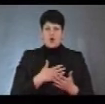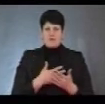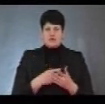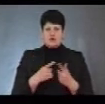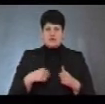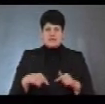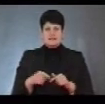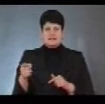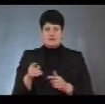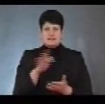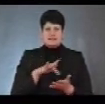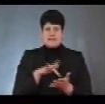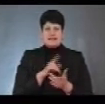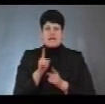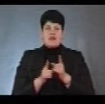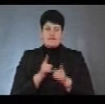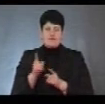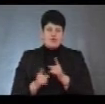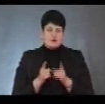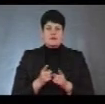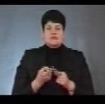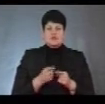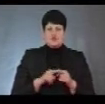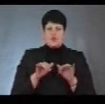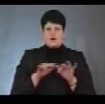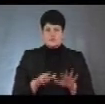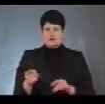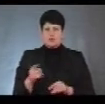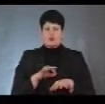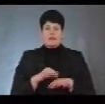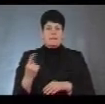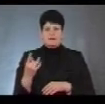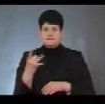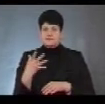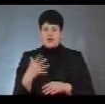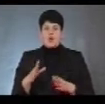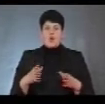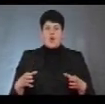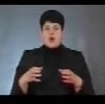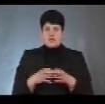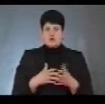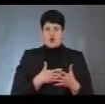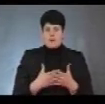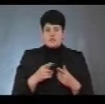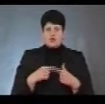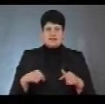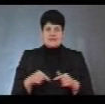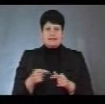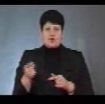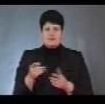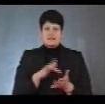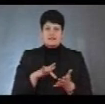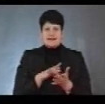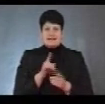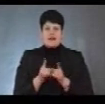організацій «Тернопільський центр реформ» Марії Іщенко, таку акцію у Тернополі провели вперше. Коаліцію громадських організацій «Тернопільський центр реформ»